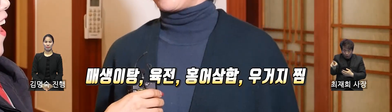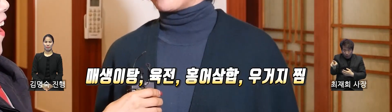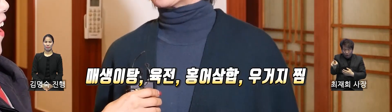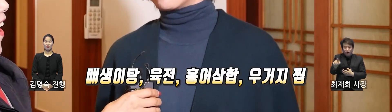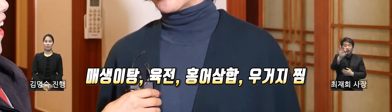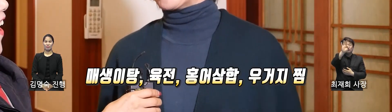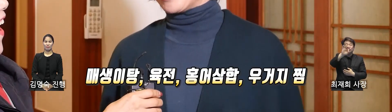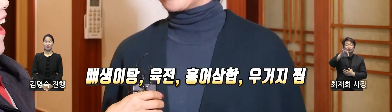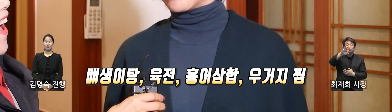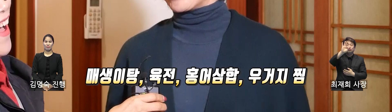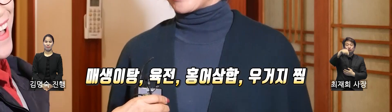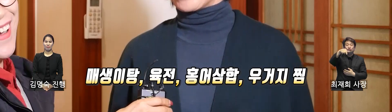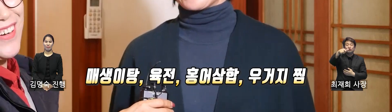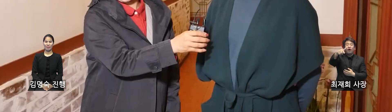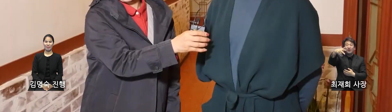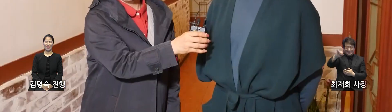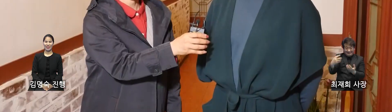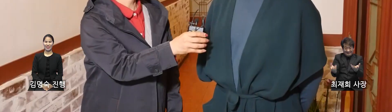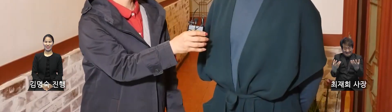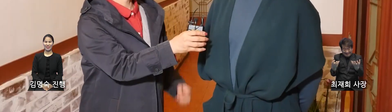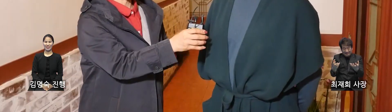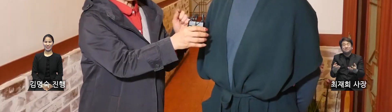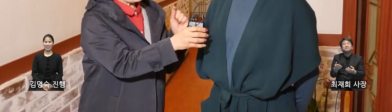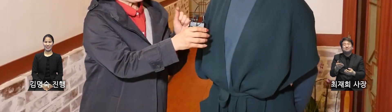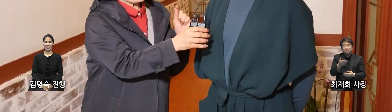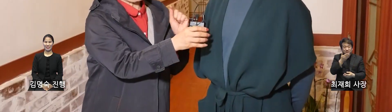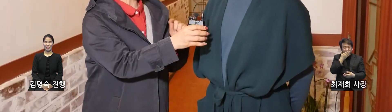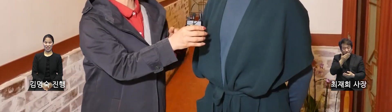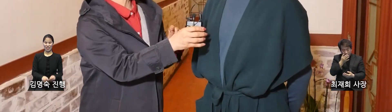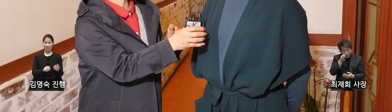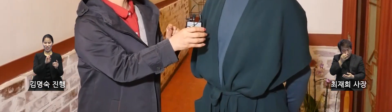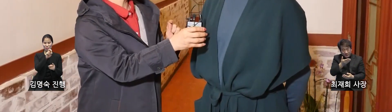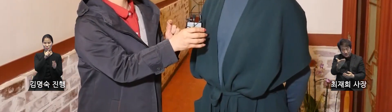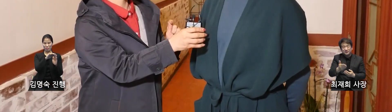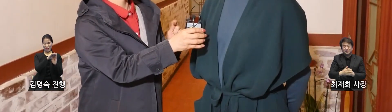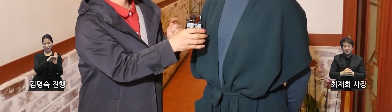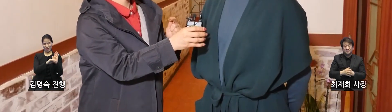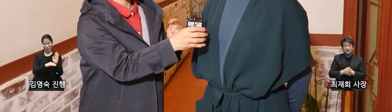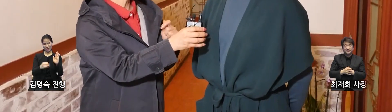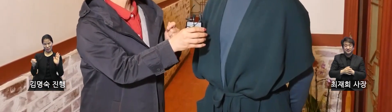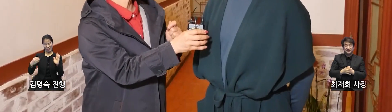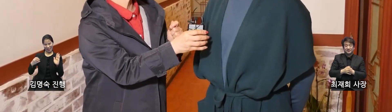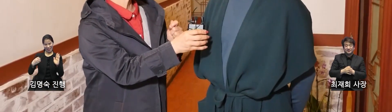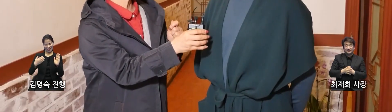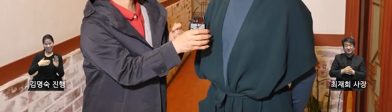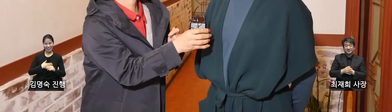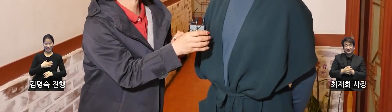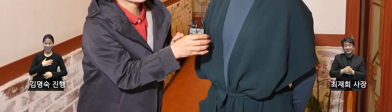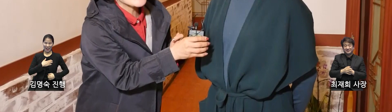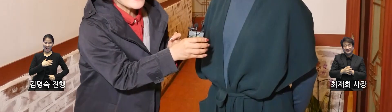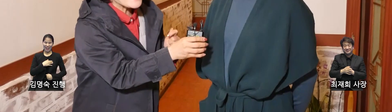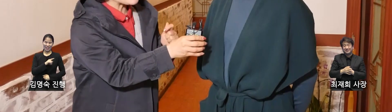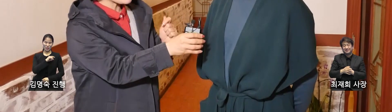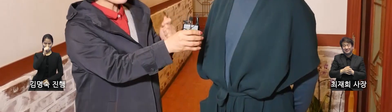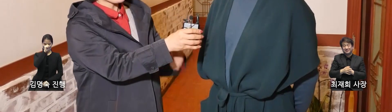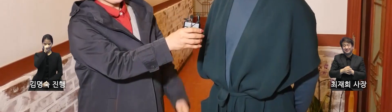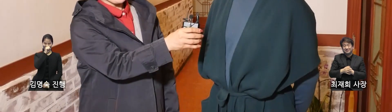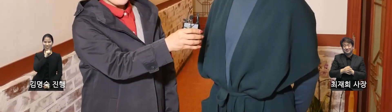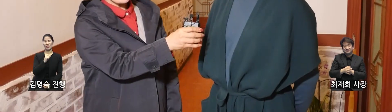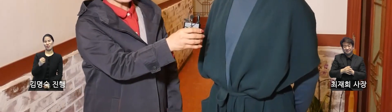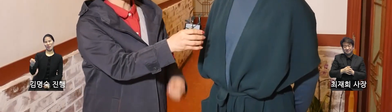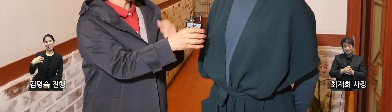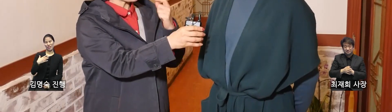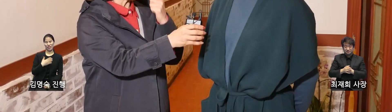써요 맛 거의 되겠습니다 이게 매년 하나씩 말씀해 주시는데 타도 물 좋아 하다보니 것들이라서